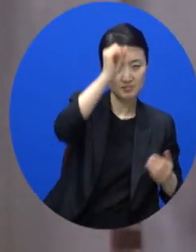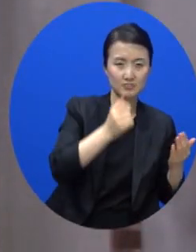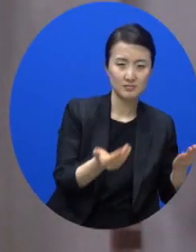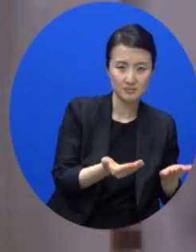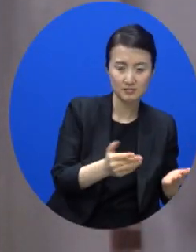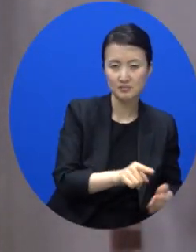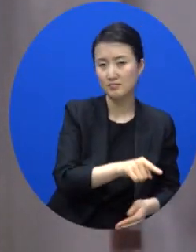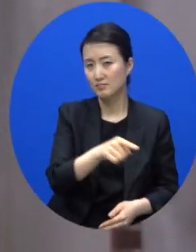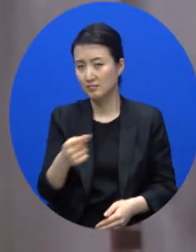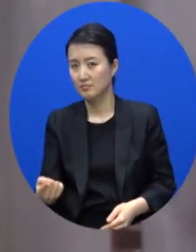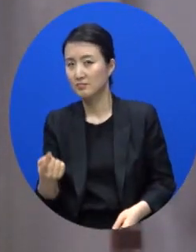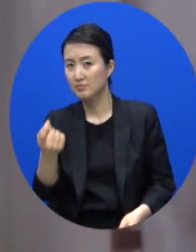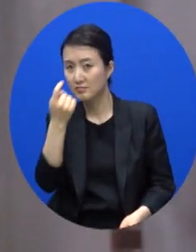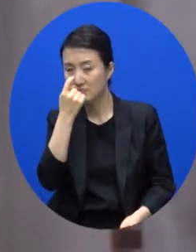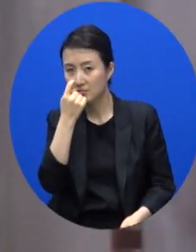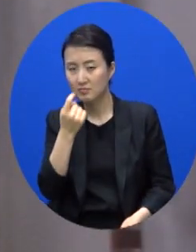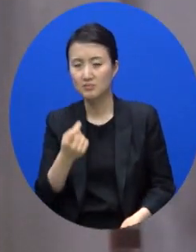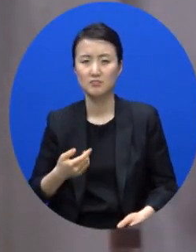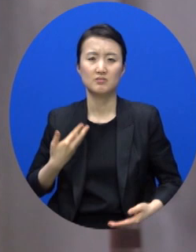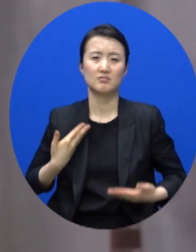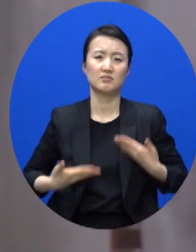때문에 참